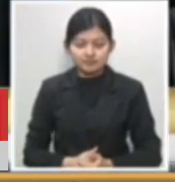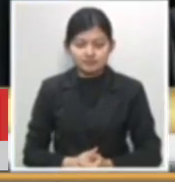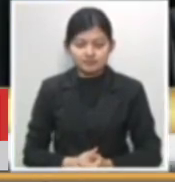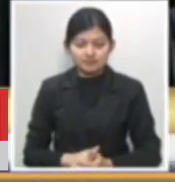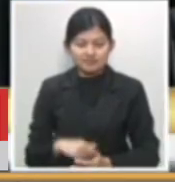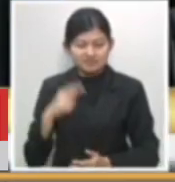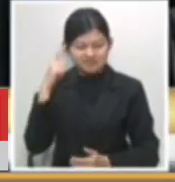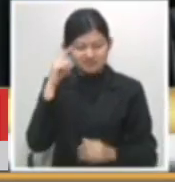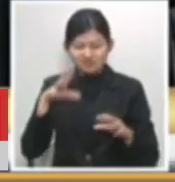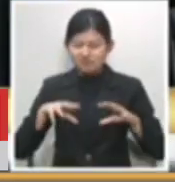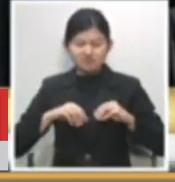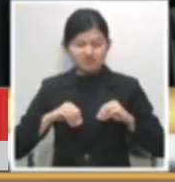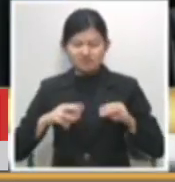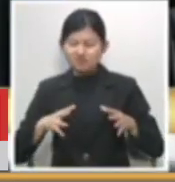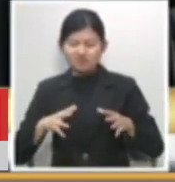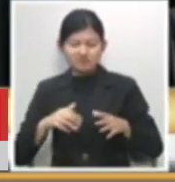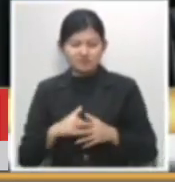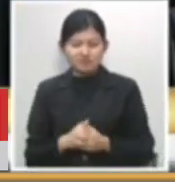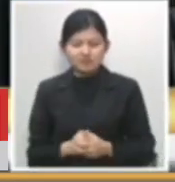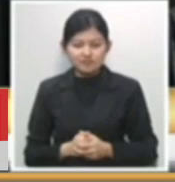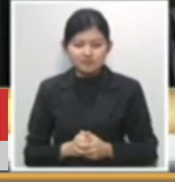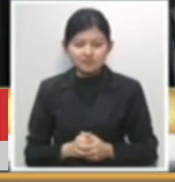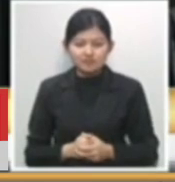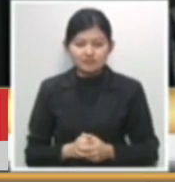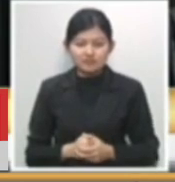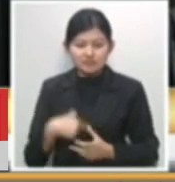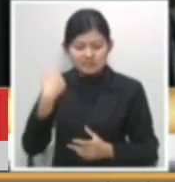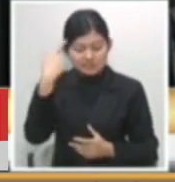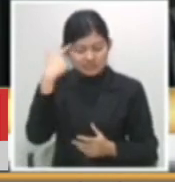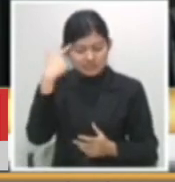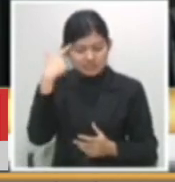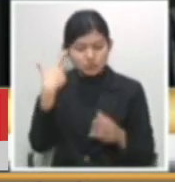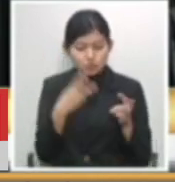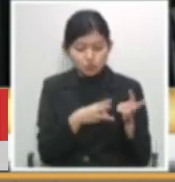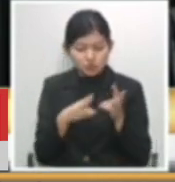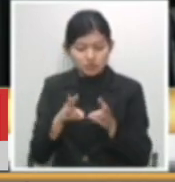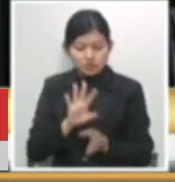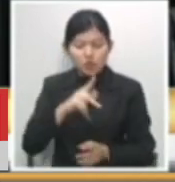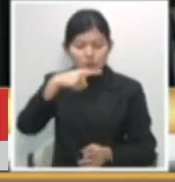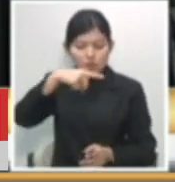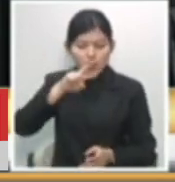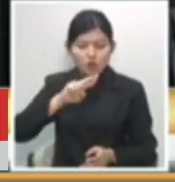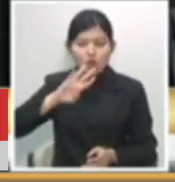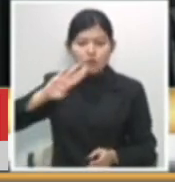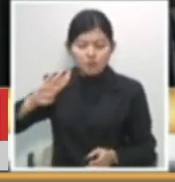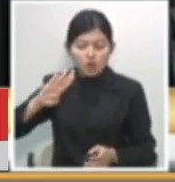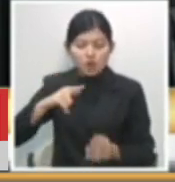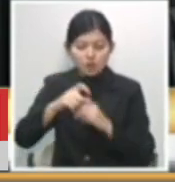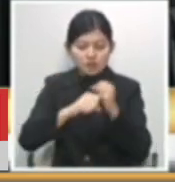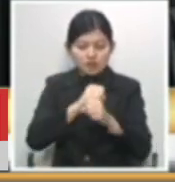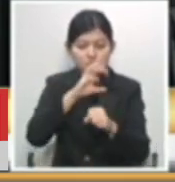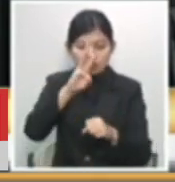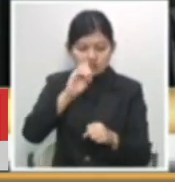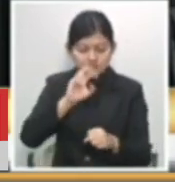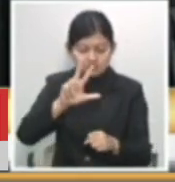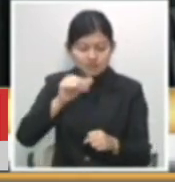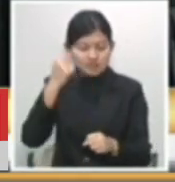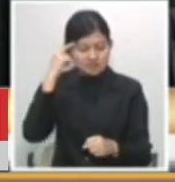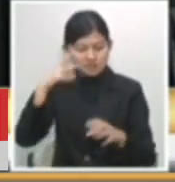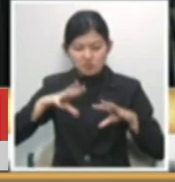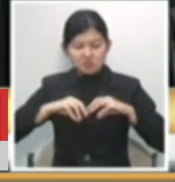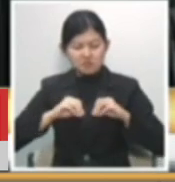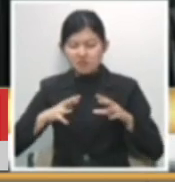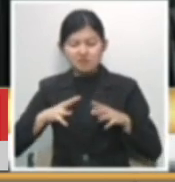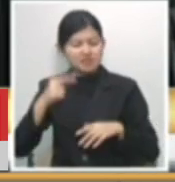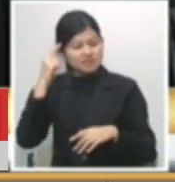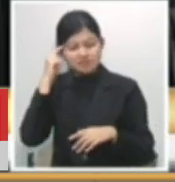ไม่เห็นด้วยกับหลักการของพระราชบัญญัติงบประมาณ63ฉบับนี้ครับอีกนิดเดียวครับท่านประธาน